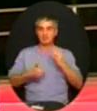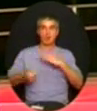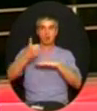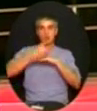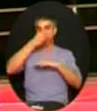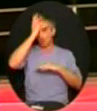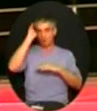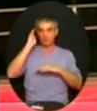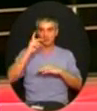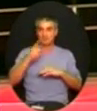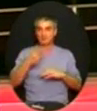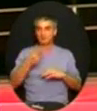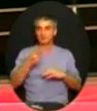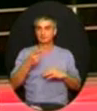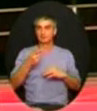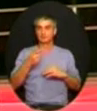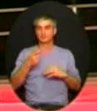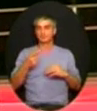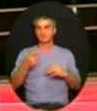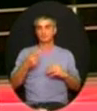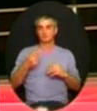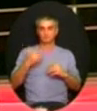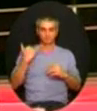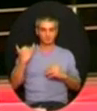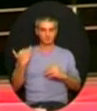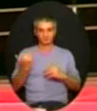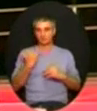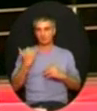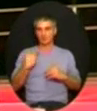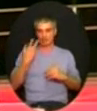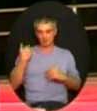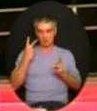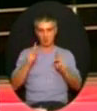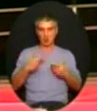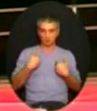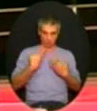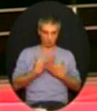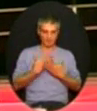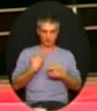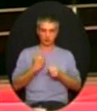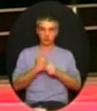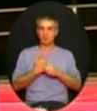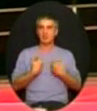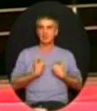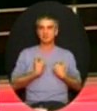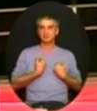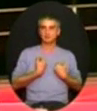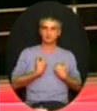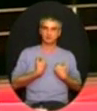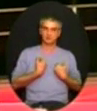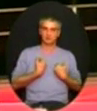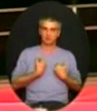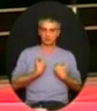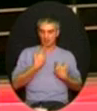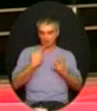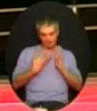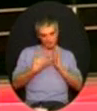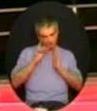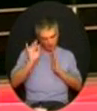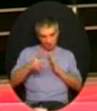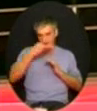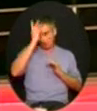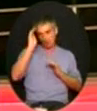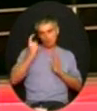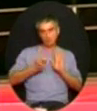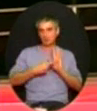אולמרט, ובאופן קונסיסטנטי יכולתי, ועובדה שעשיתי את זה, לבקר קשות את אולמרט,